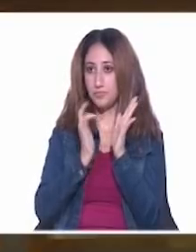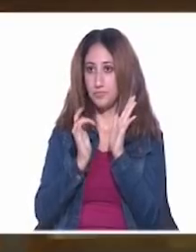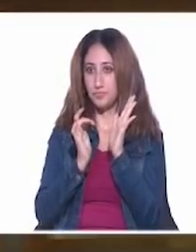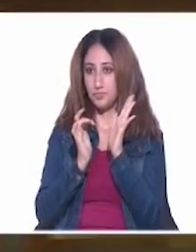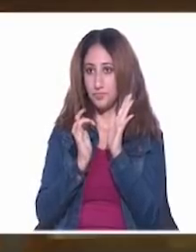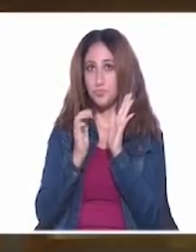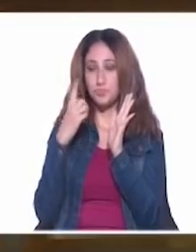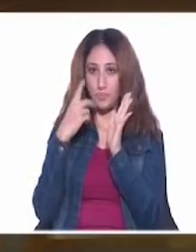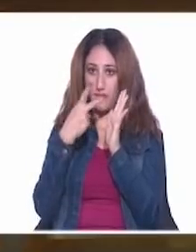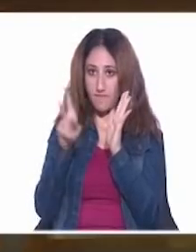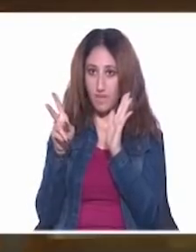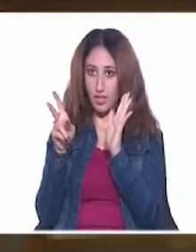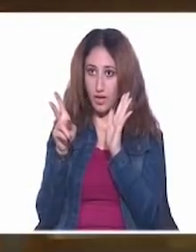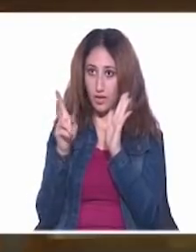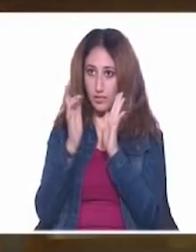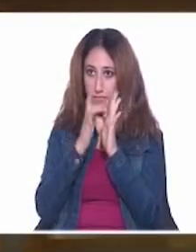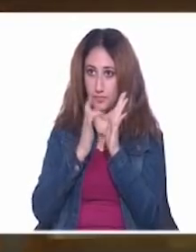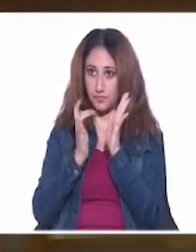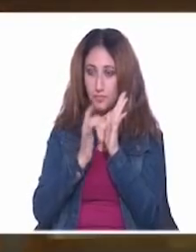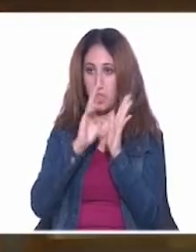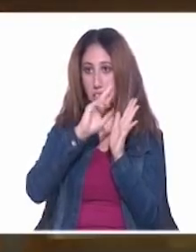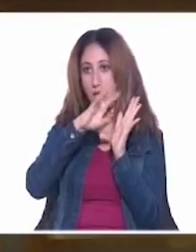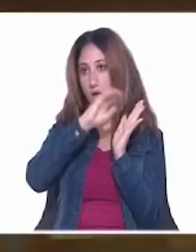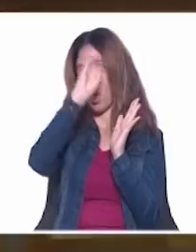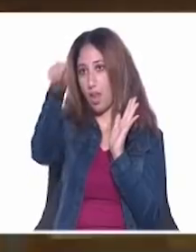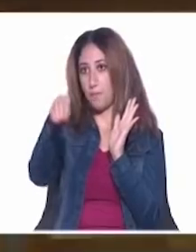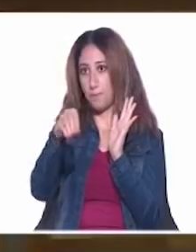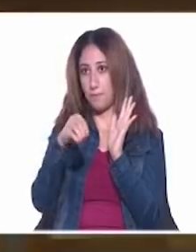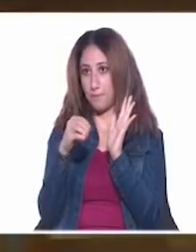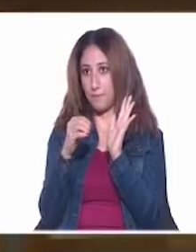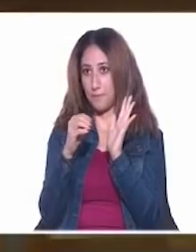افتح كالكليتر؟ يس. كالكليتر. ايه ده؟